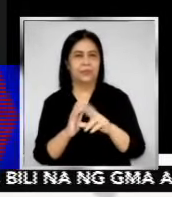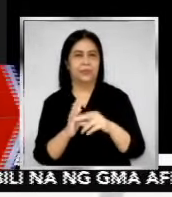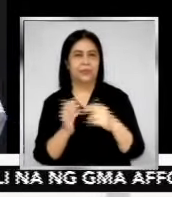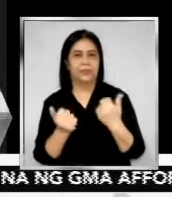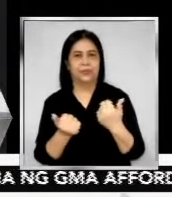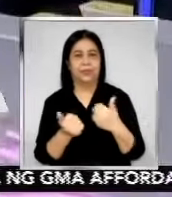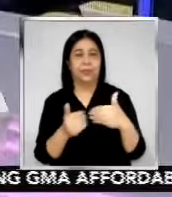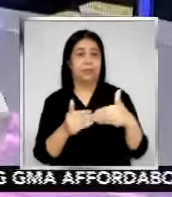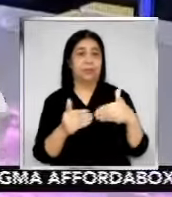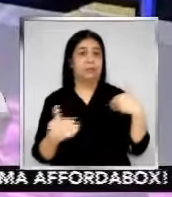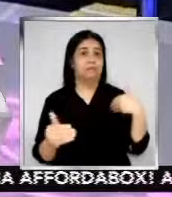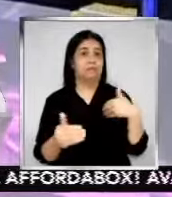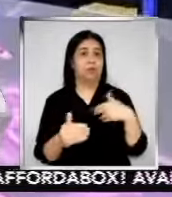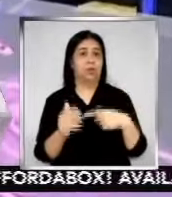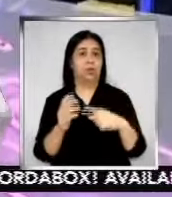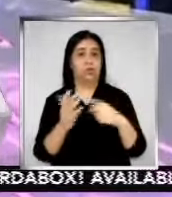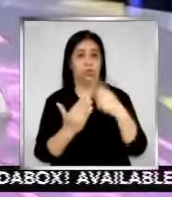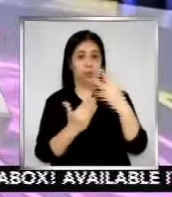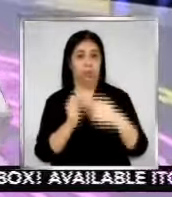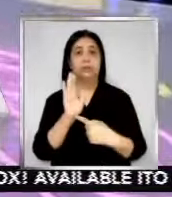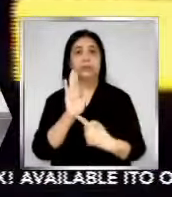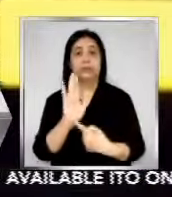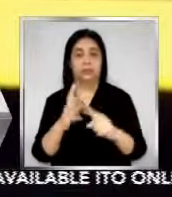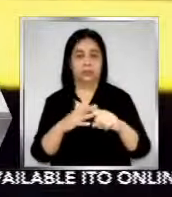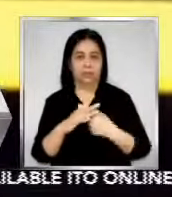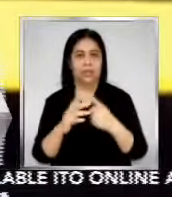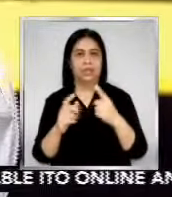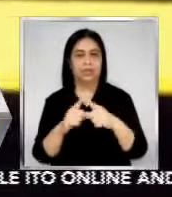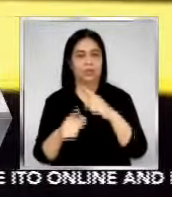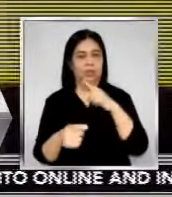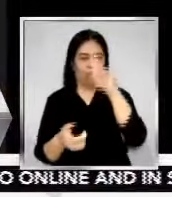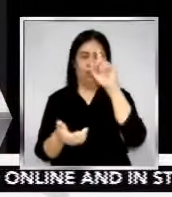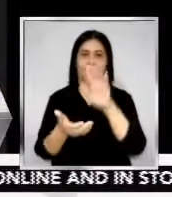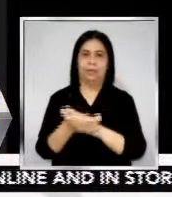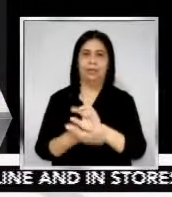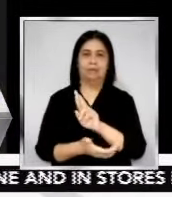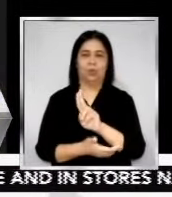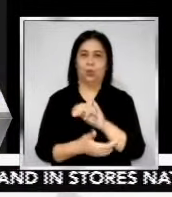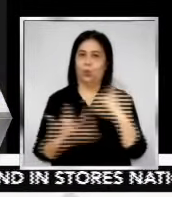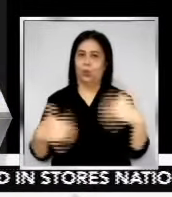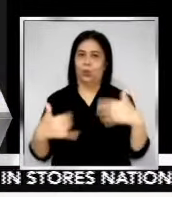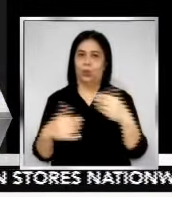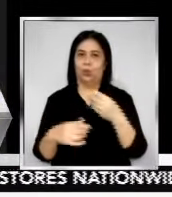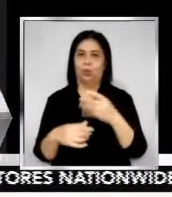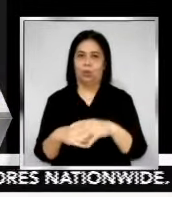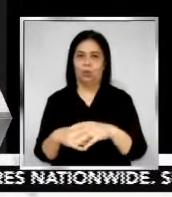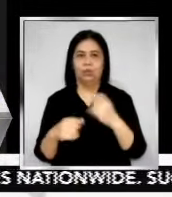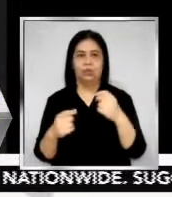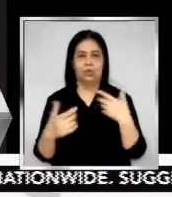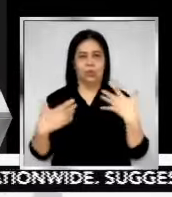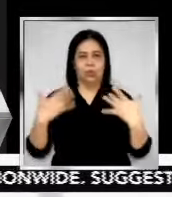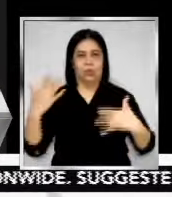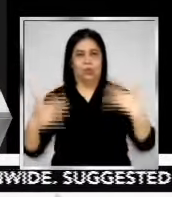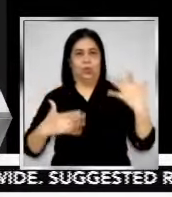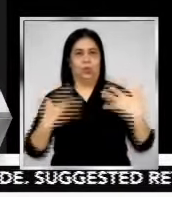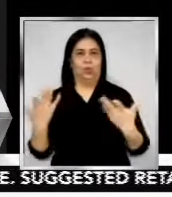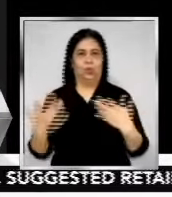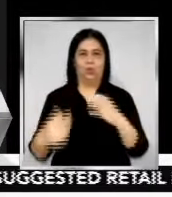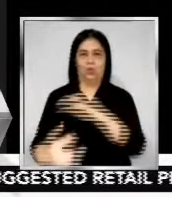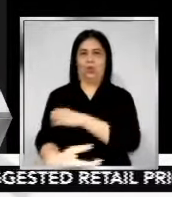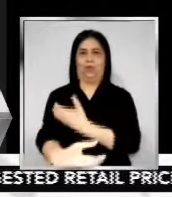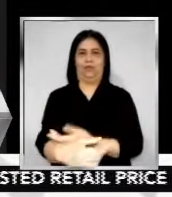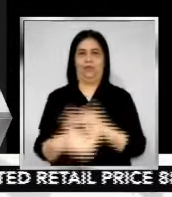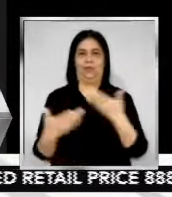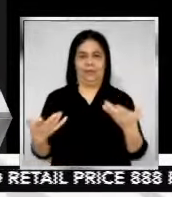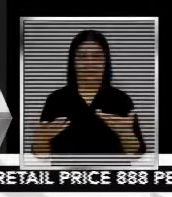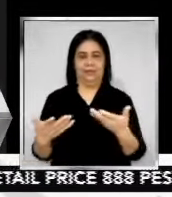show starts. Doon ako na bibilip talaga kay Ruru. Tsaka yung ooze ng ano eh, ng confidence eh. Wow, lalo na